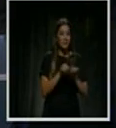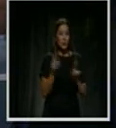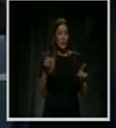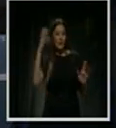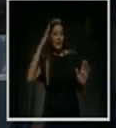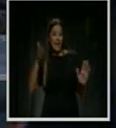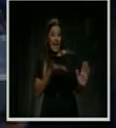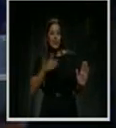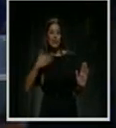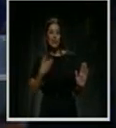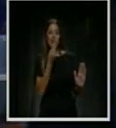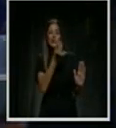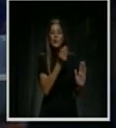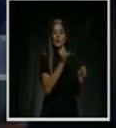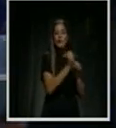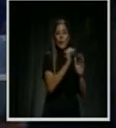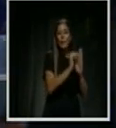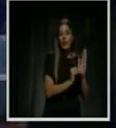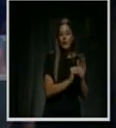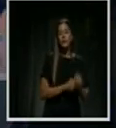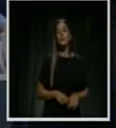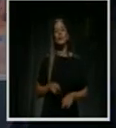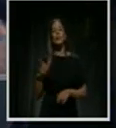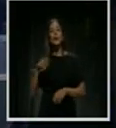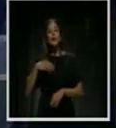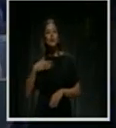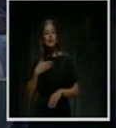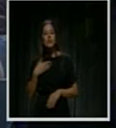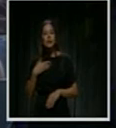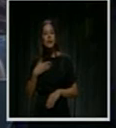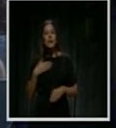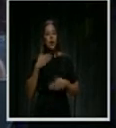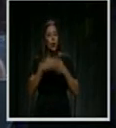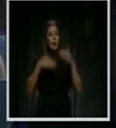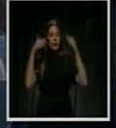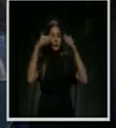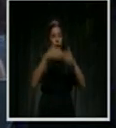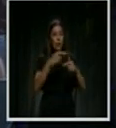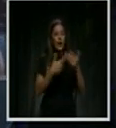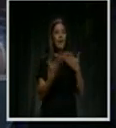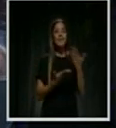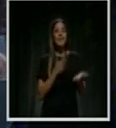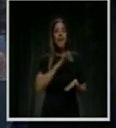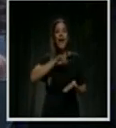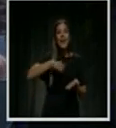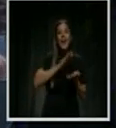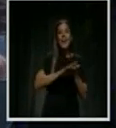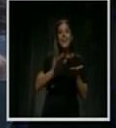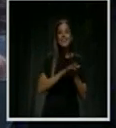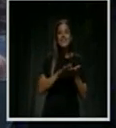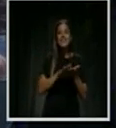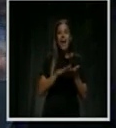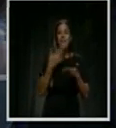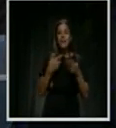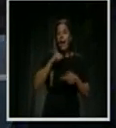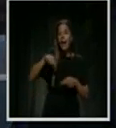ovvjament jibbaża l-ekonomija fuq is-setturi finanzjarji illi aħna ġibna meta konna fil-gvern semma fil-bidu l-avjazzjoni tajjeb